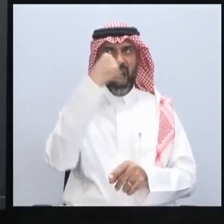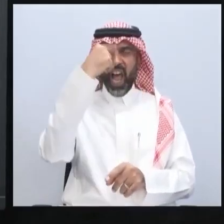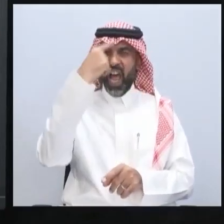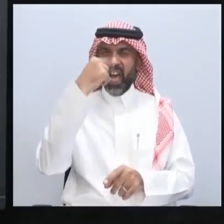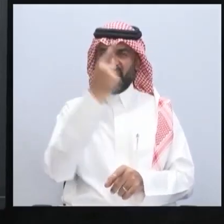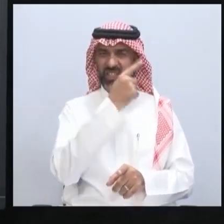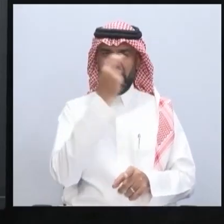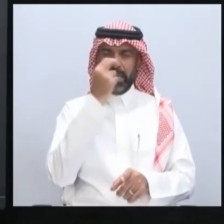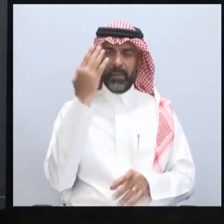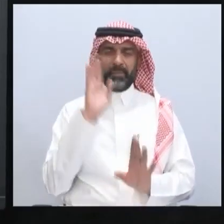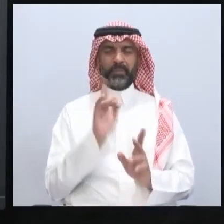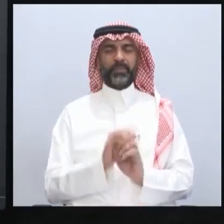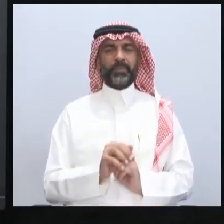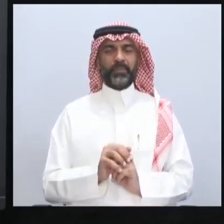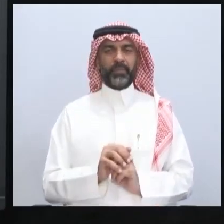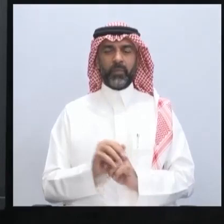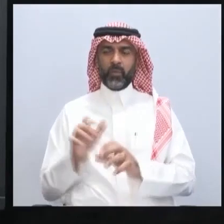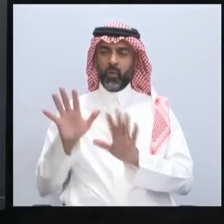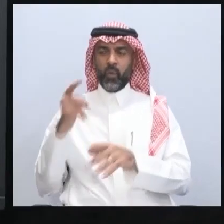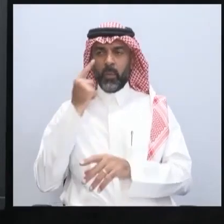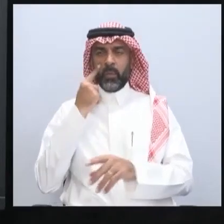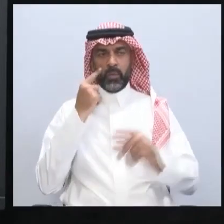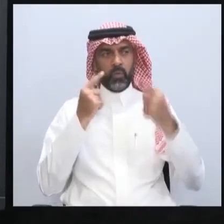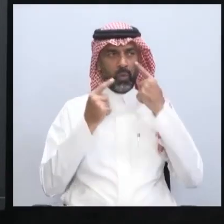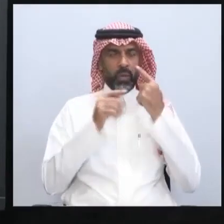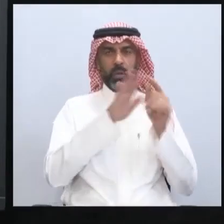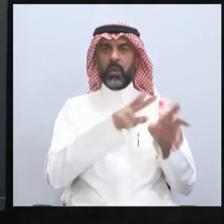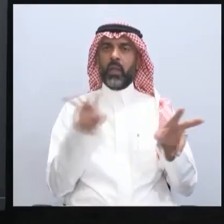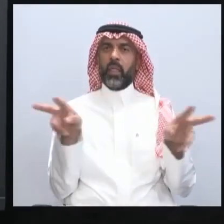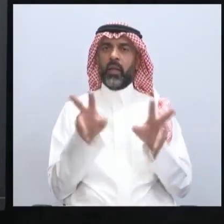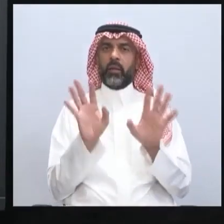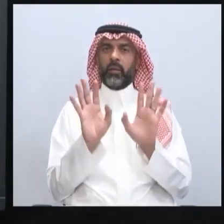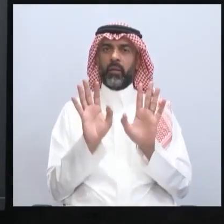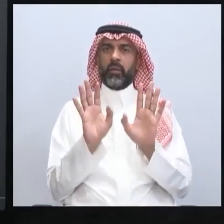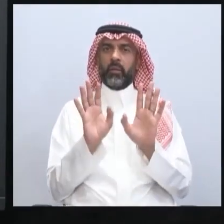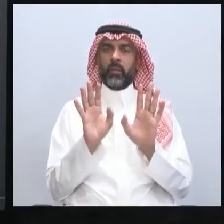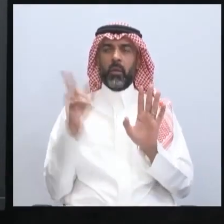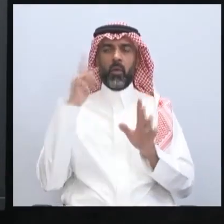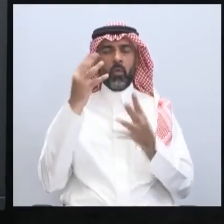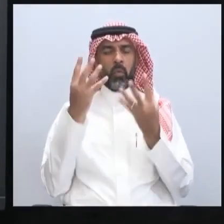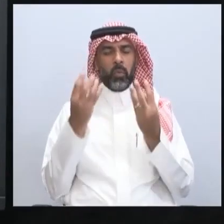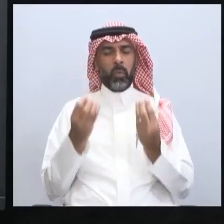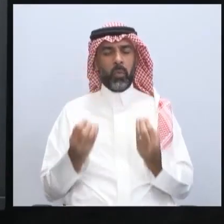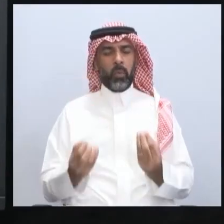في حضاره وفي منعه او في استقرار